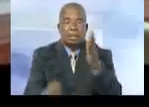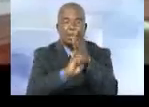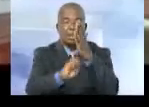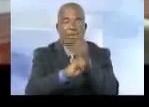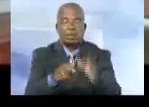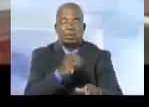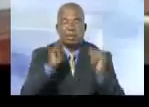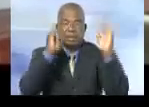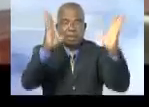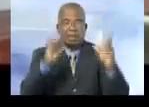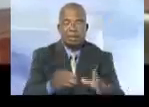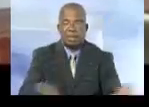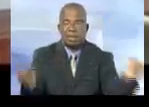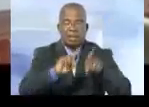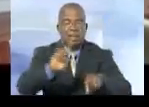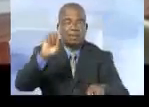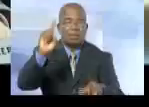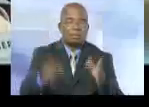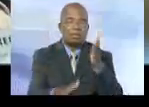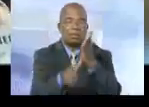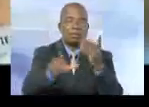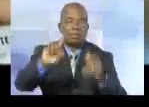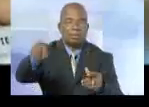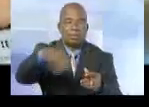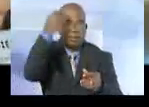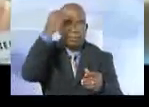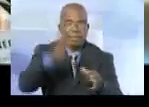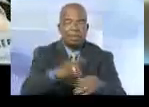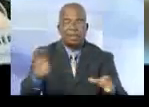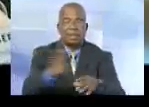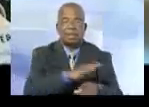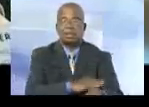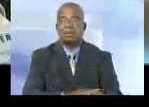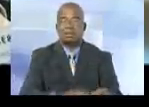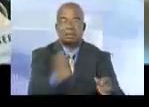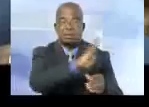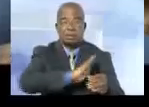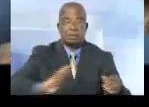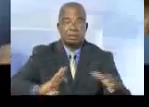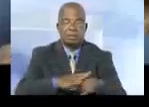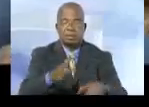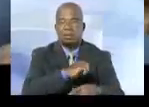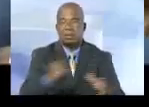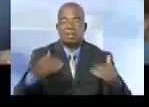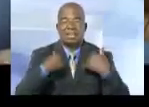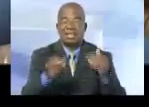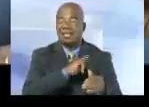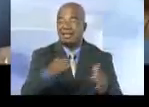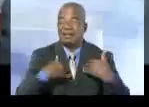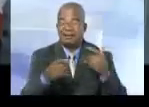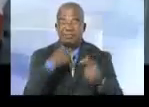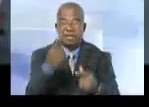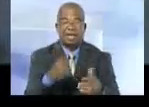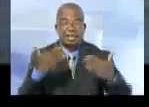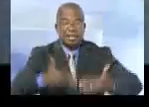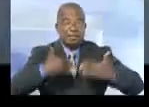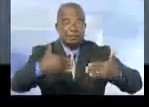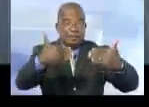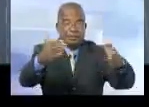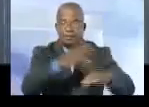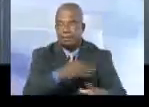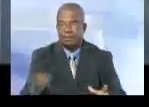ministre des Affaires étrangères du Royaume de Belgique, Didier Reynders, il apprécie les avancées du processus de réconciliation